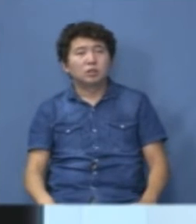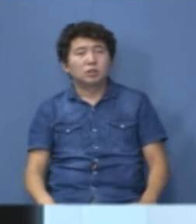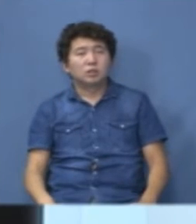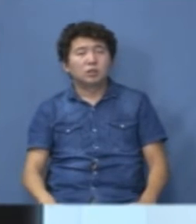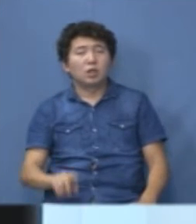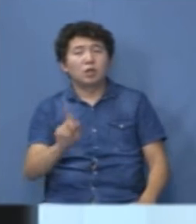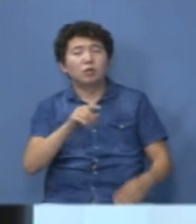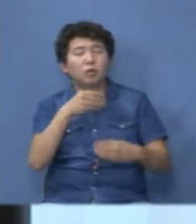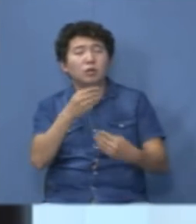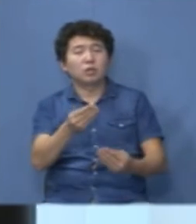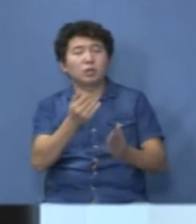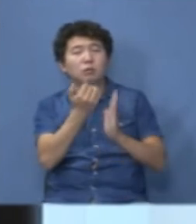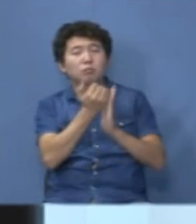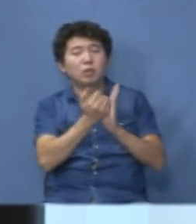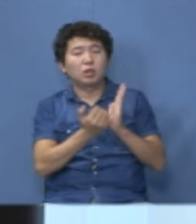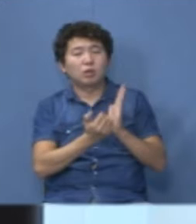Что дала программа «Бола Шаг»?